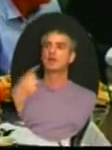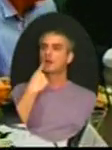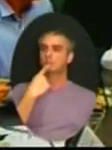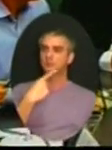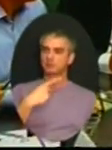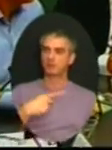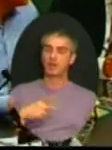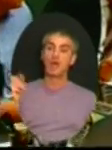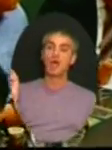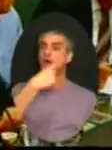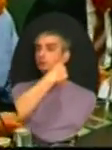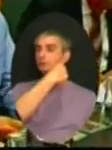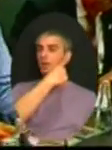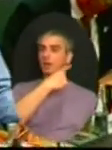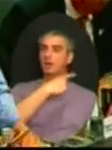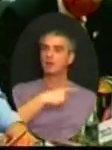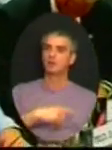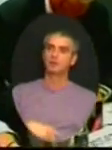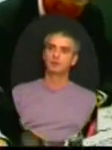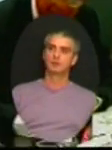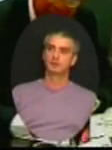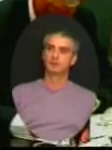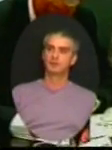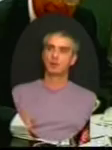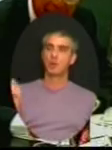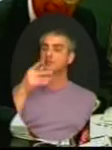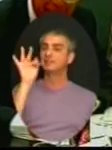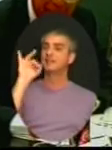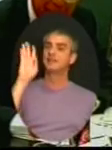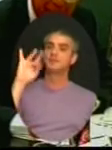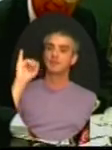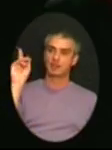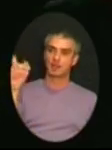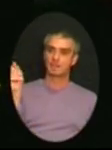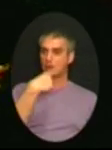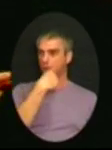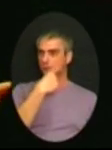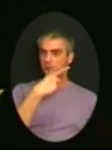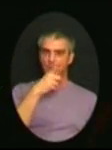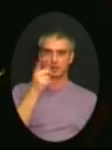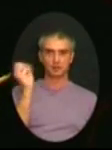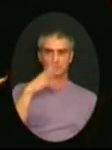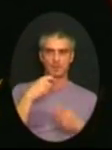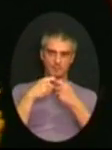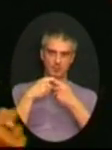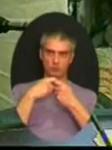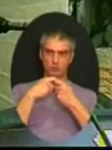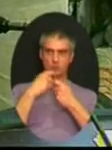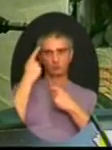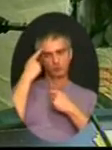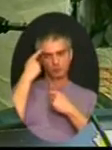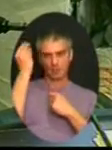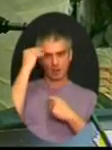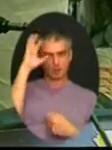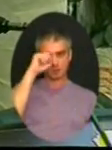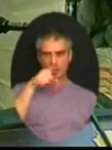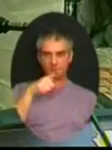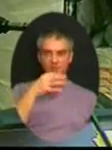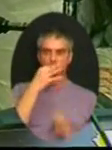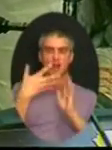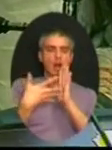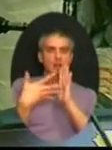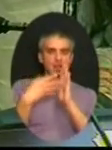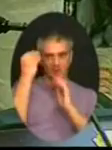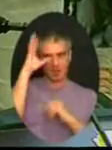שלמדת? החוצה. כן, להוציא טיבי. אתה בא מגוף, אדוני המפכ"ל, שיודע להפיק לקחים, לתחקר